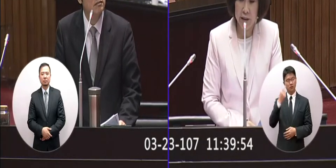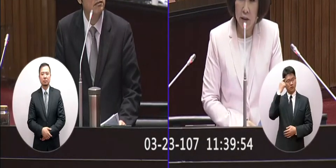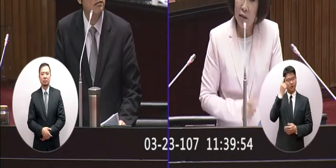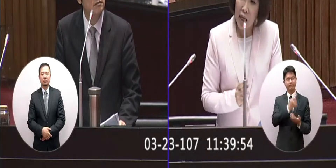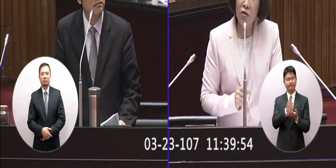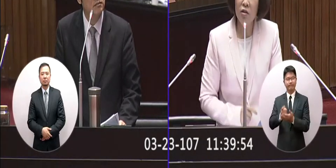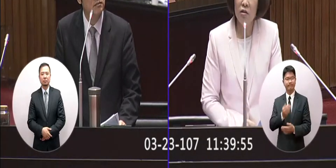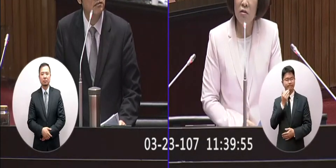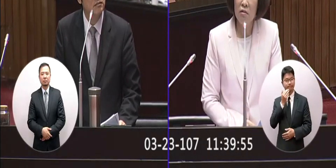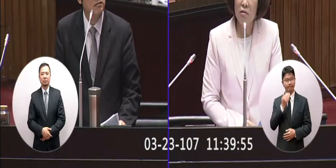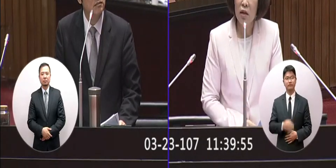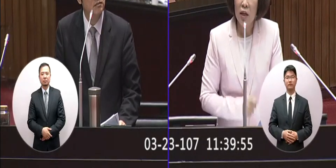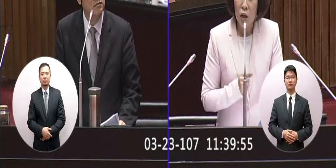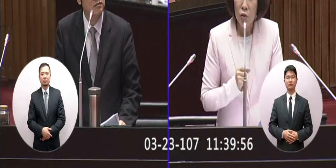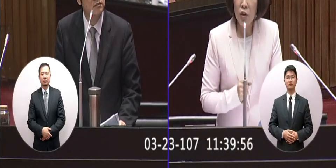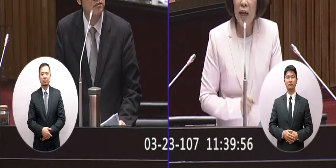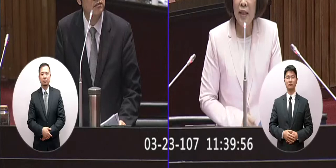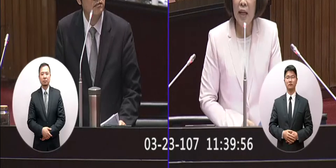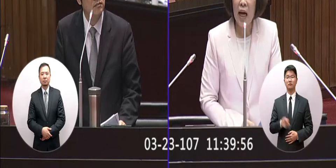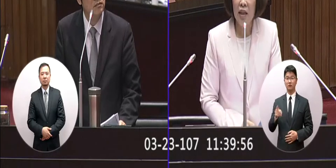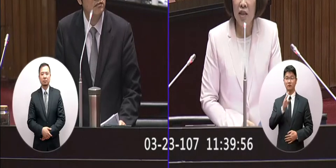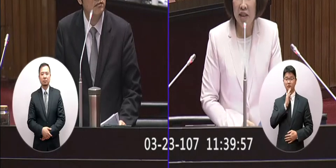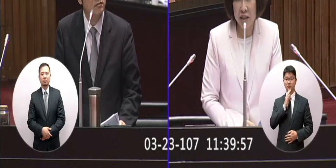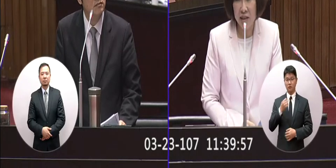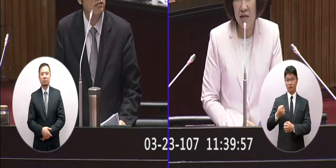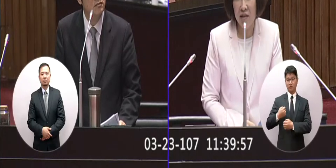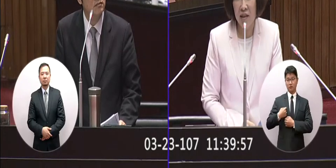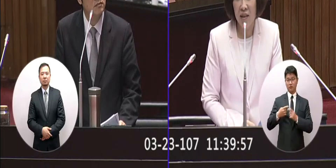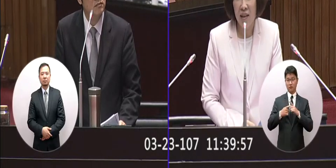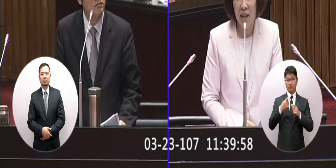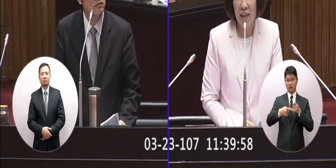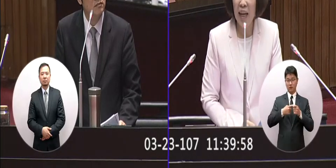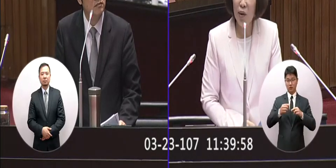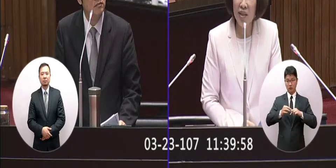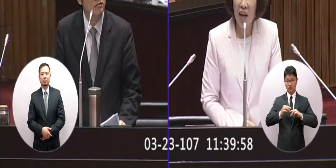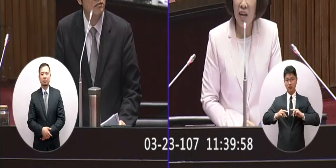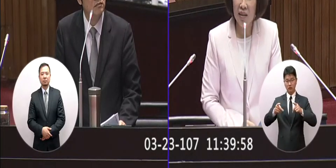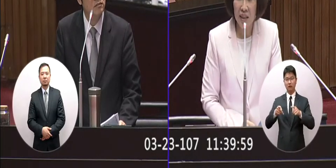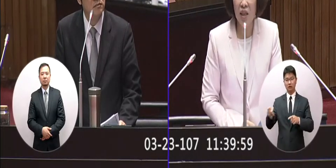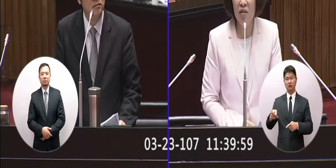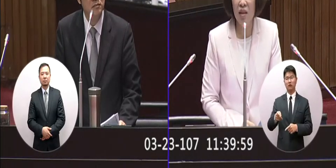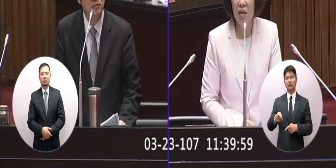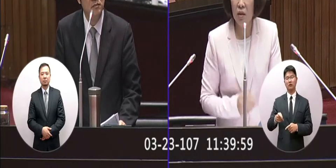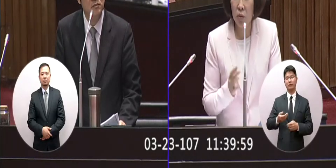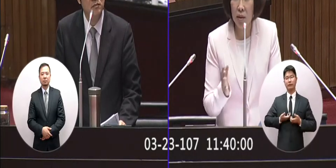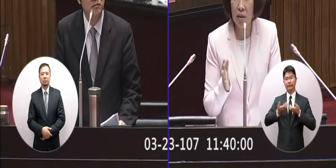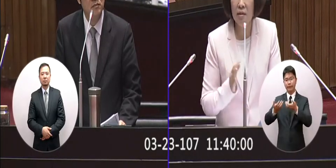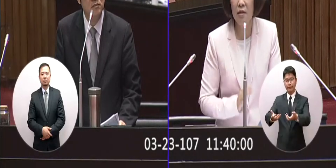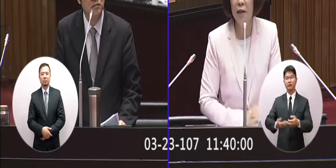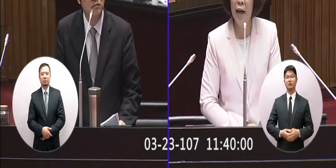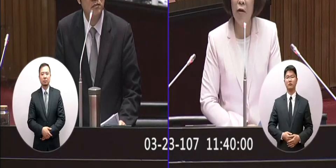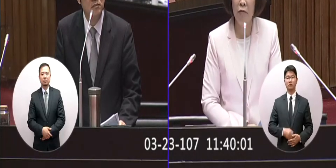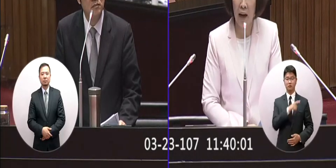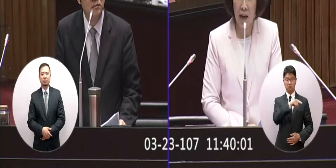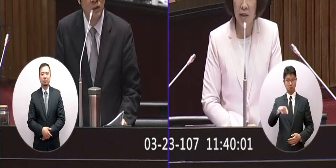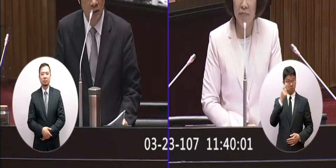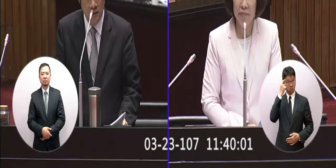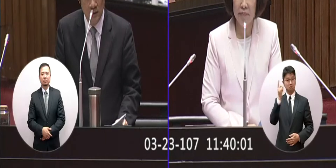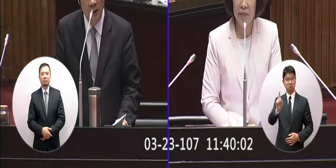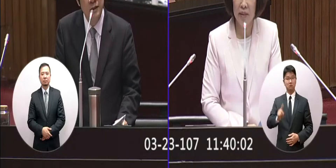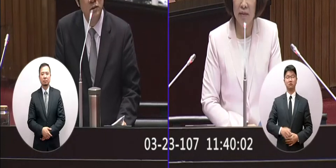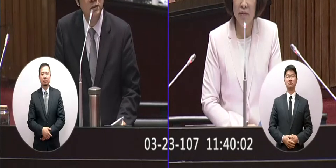舍，他就是军改下的牺牲者。赖院长，请教您对这件事情的看